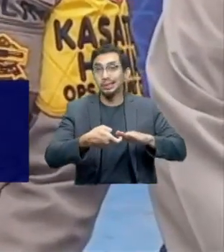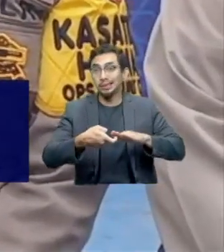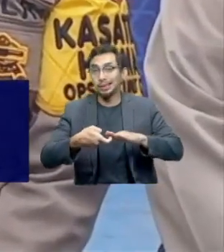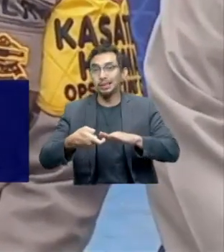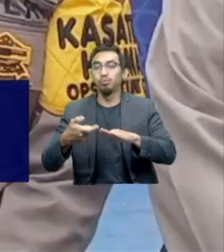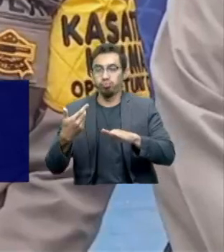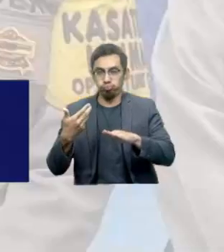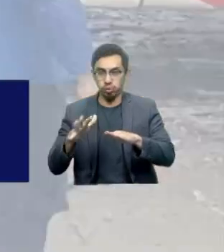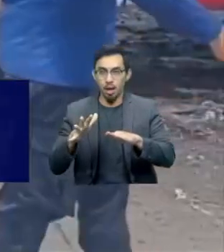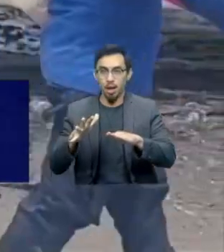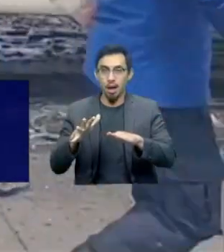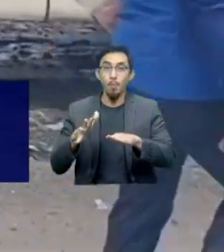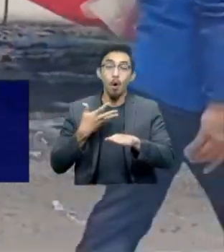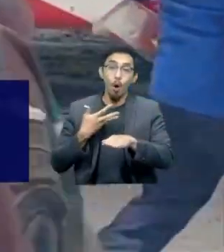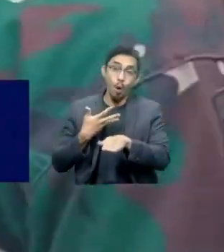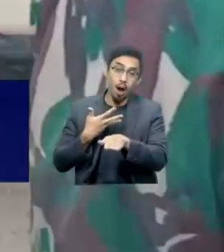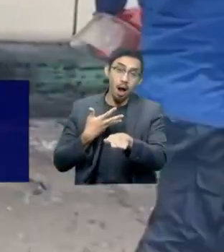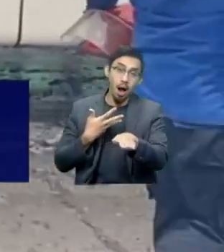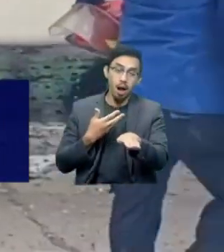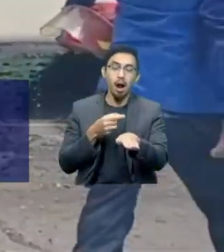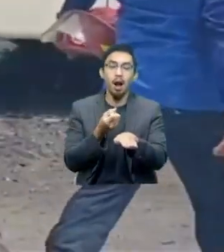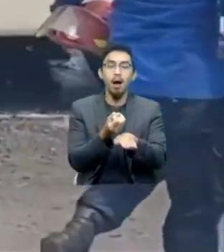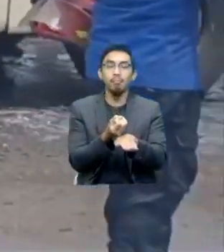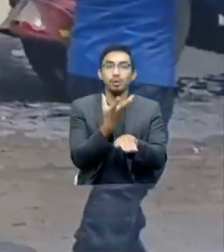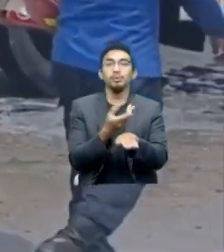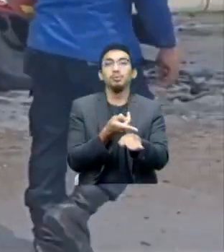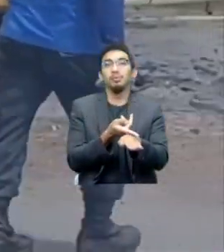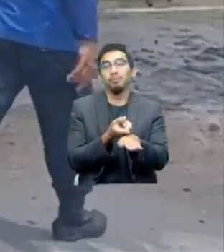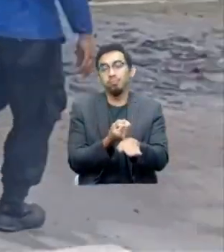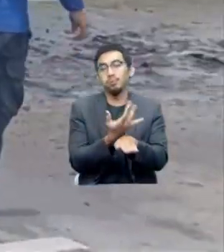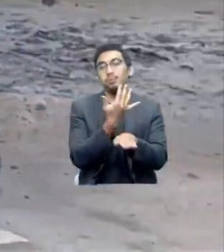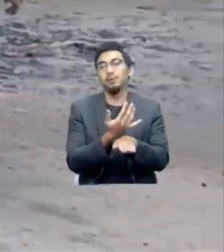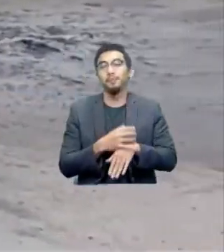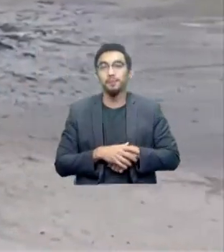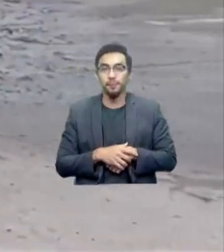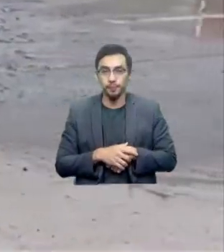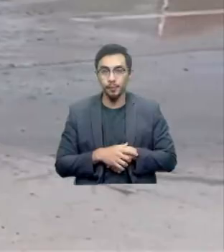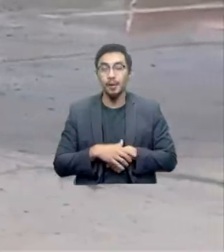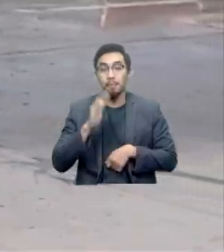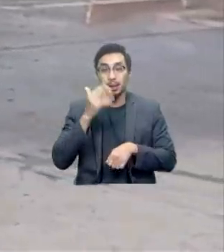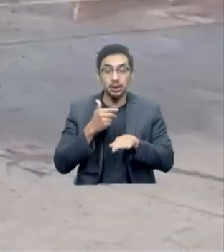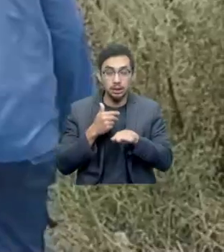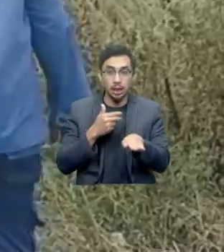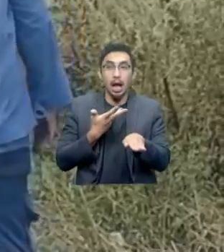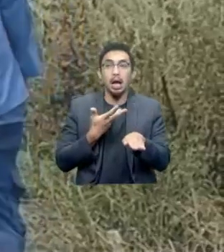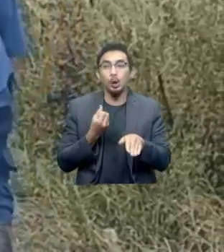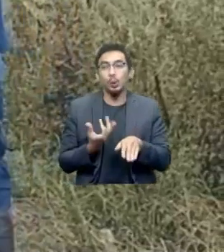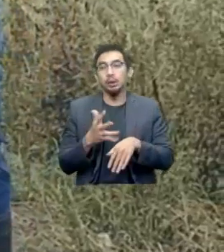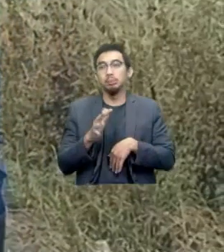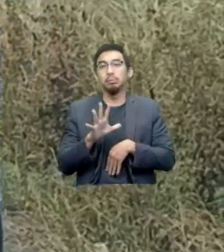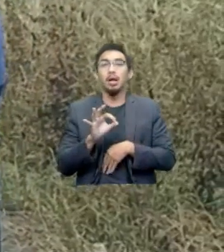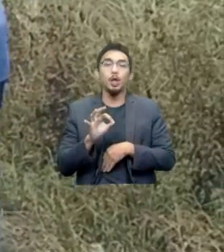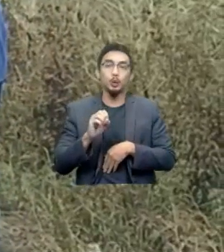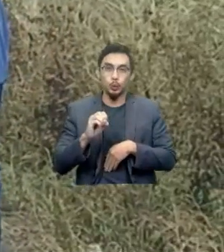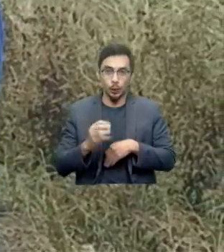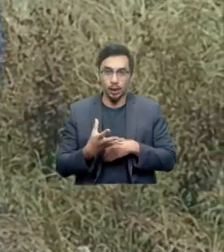ruas tol tersebut. Akibat kebakaran, perusahaan pemilik bus mengalami kerugian sekitar 500 juta rupiah. Kasus terbakar bis